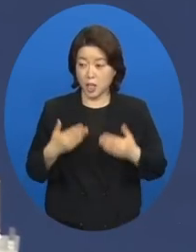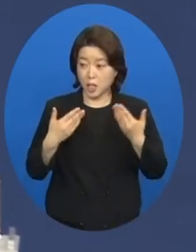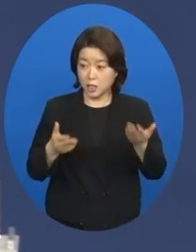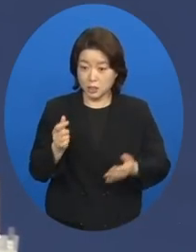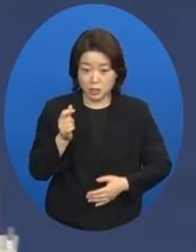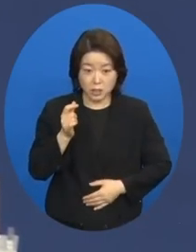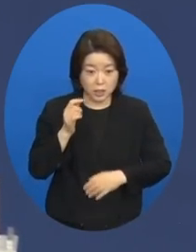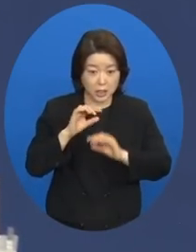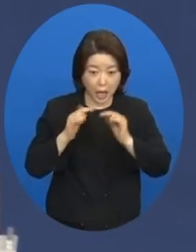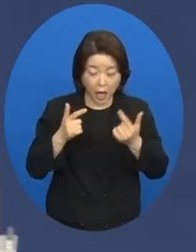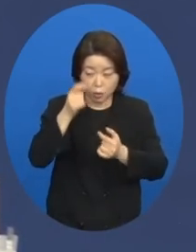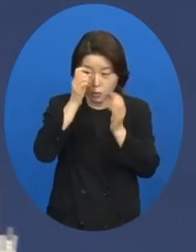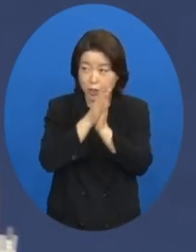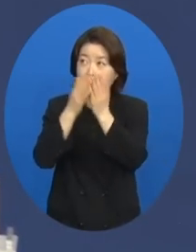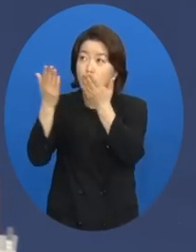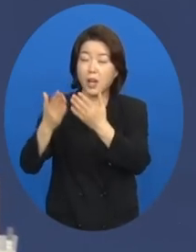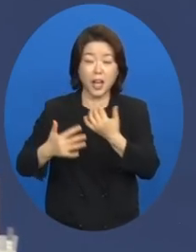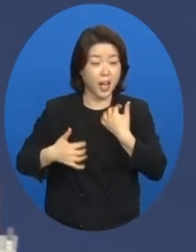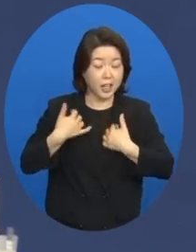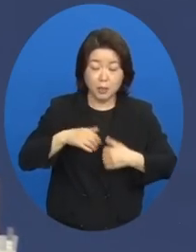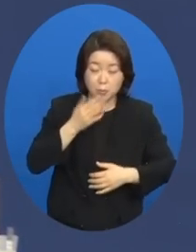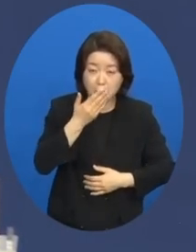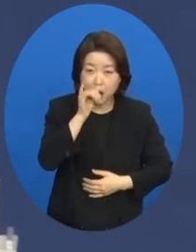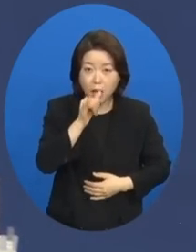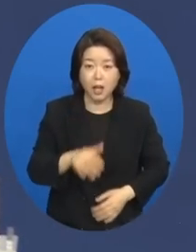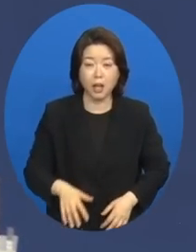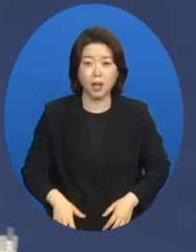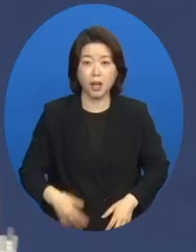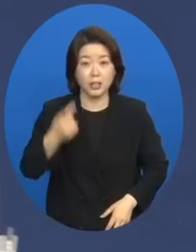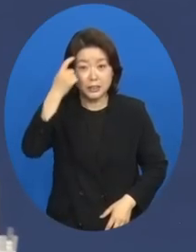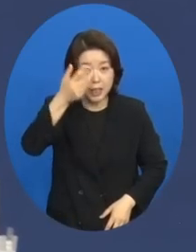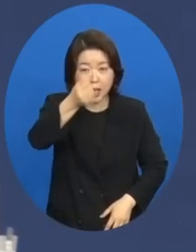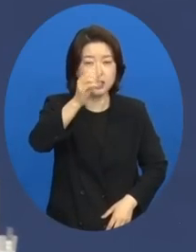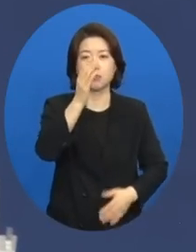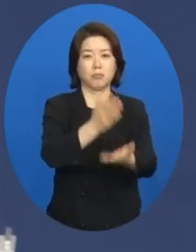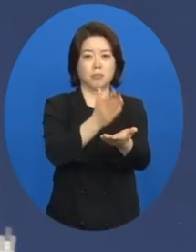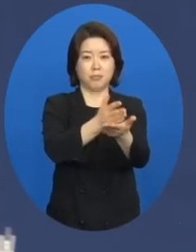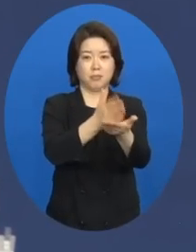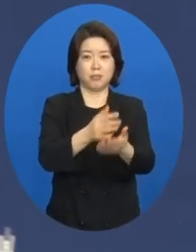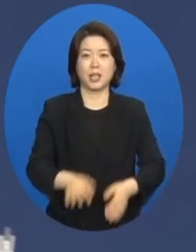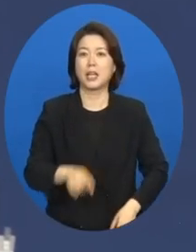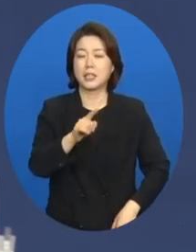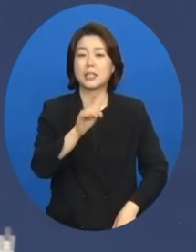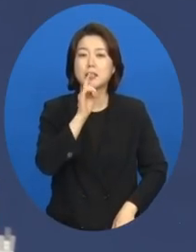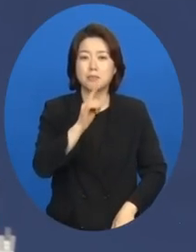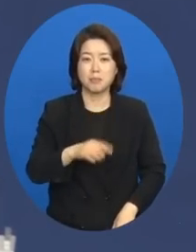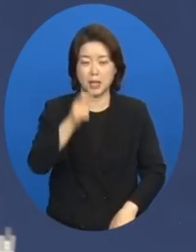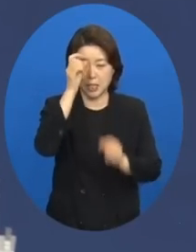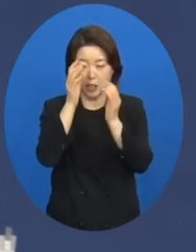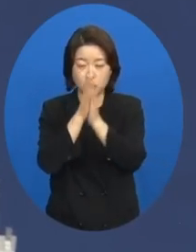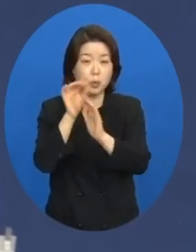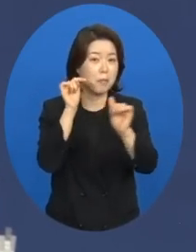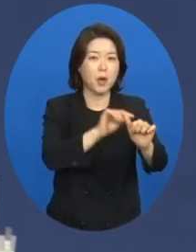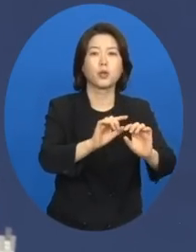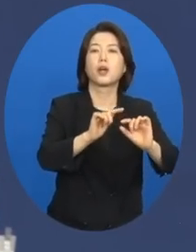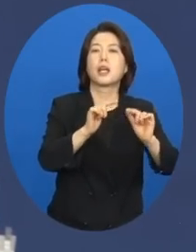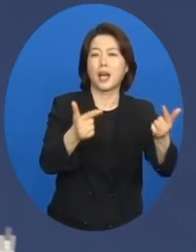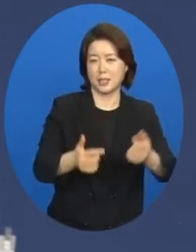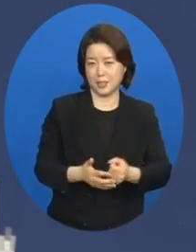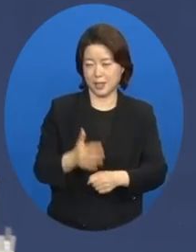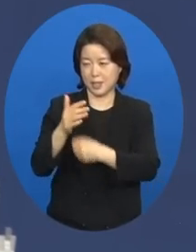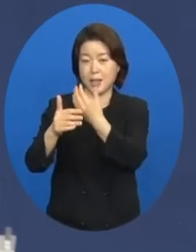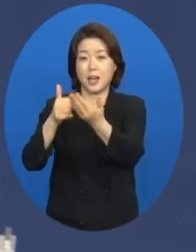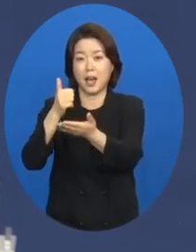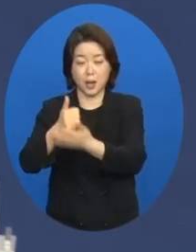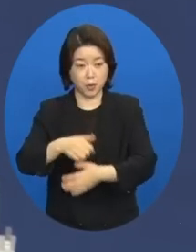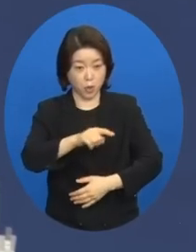걸 그렇게 지금 기쁨으로 얘기하는 거예요? 이렇게 생각하시면 안 돼요. 그 말은 기도하라는 명령이라기보다는 하나님이